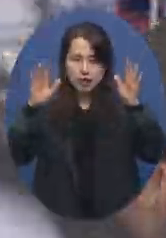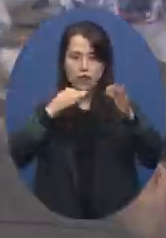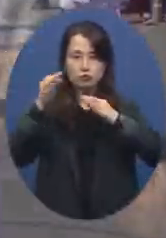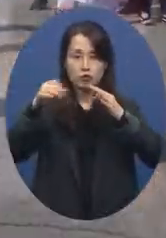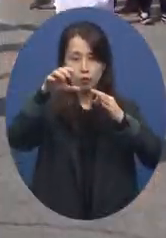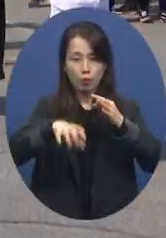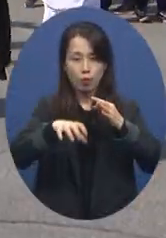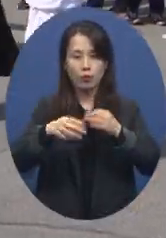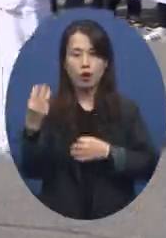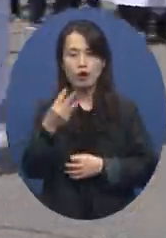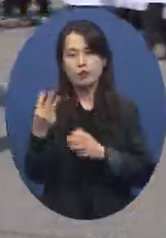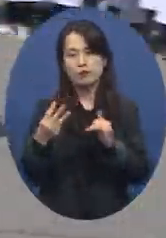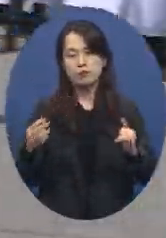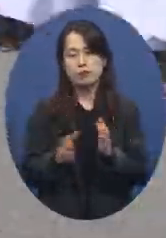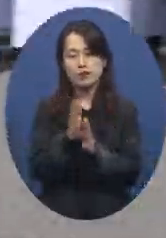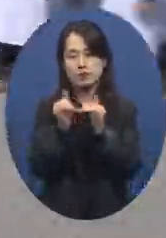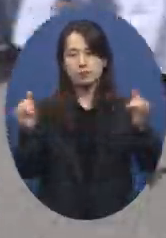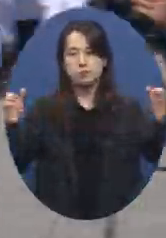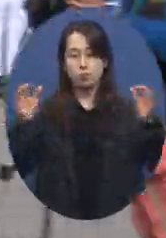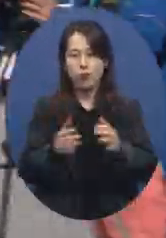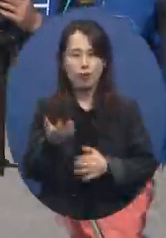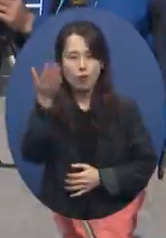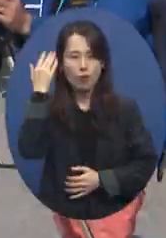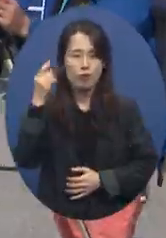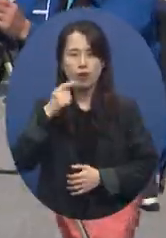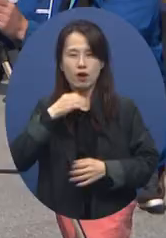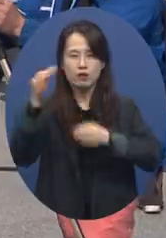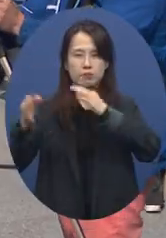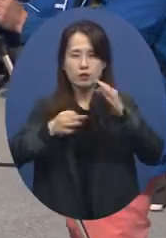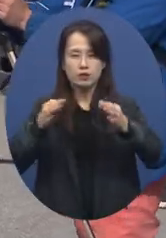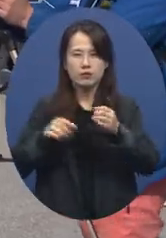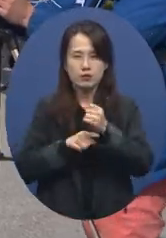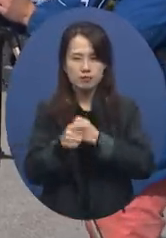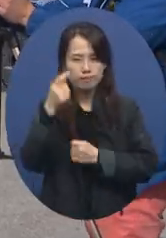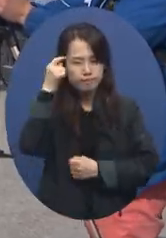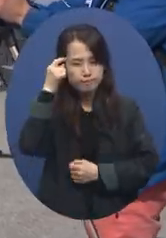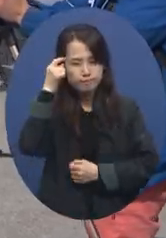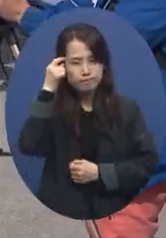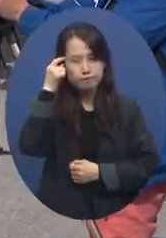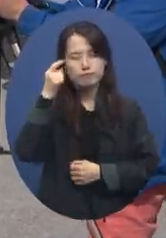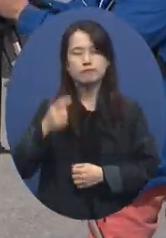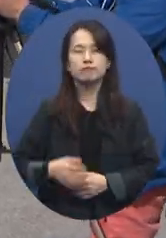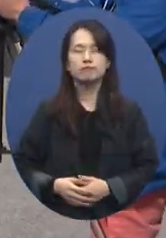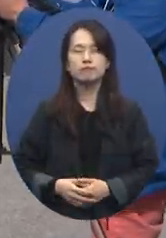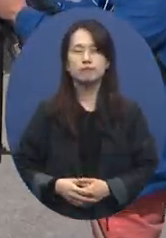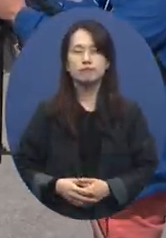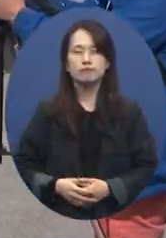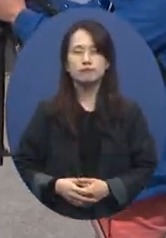모여 당시 함성의 의미를 되새겼습니다. 경기 슈TV 최창순입니다.